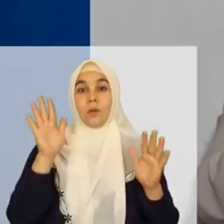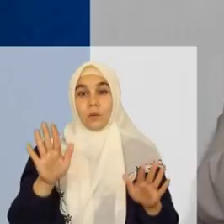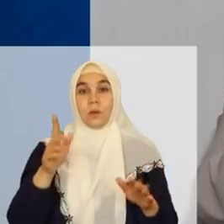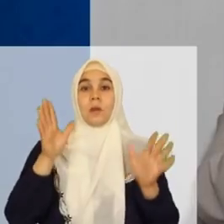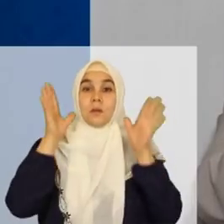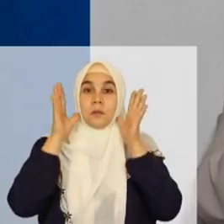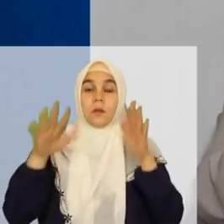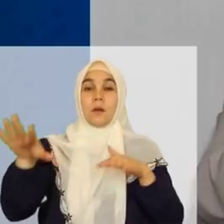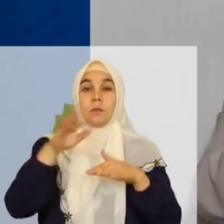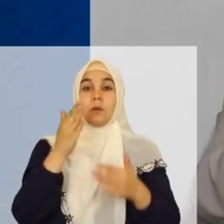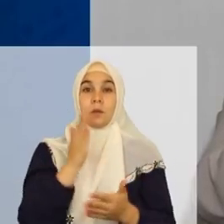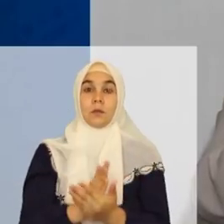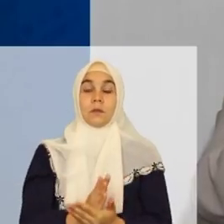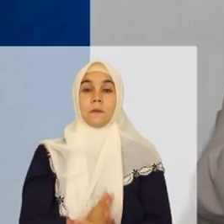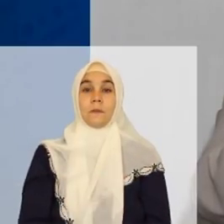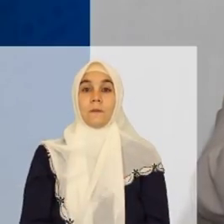bor.